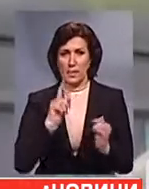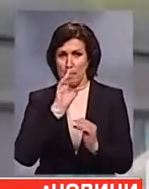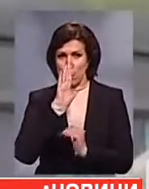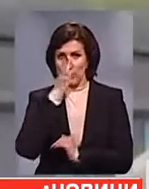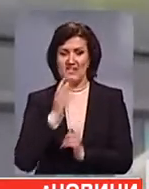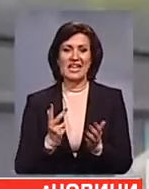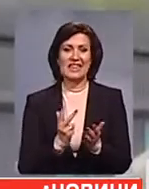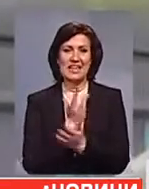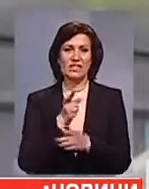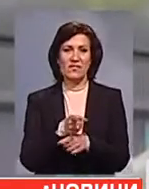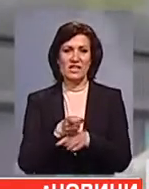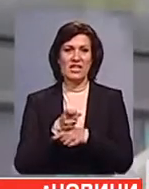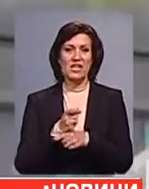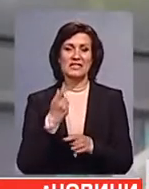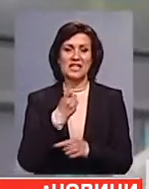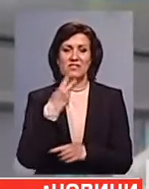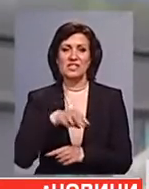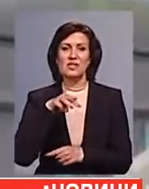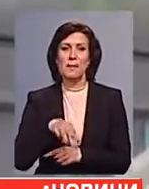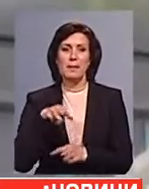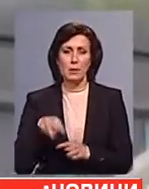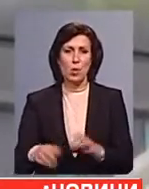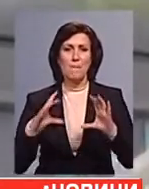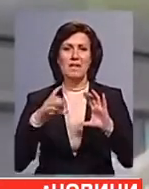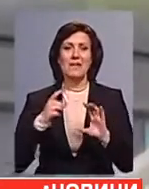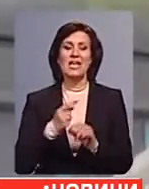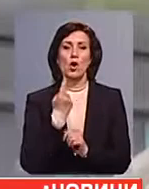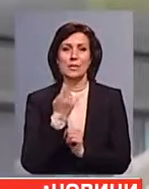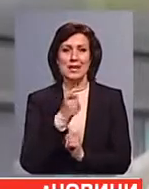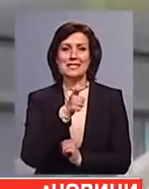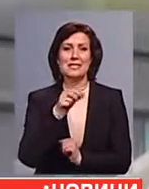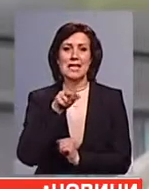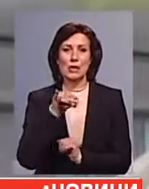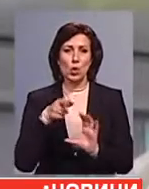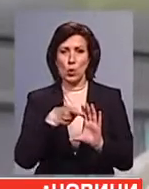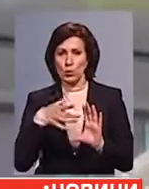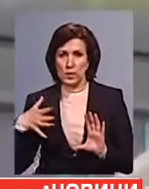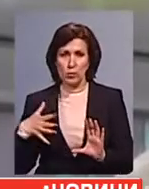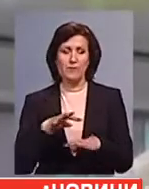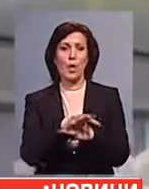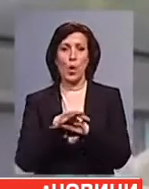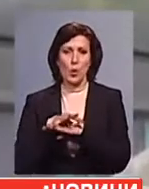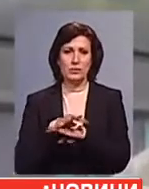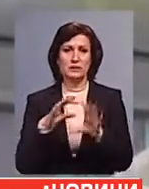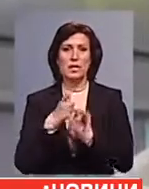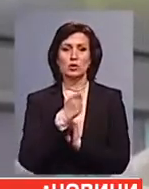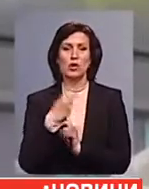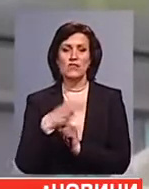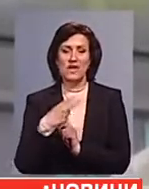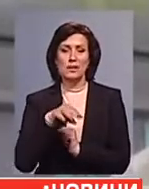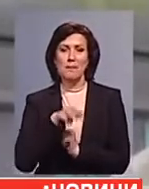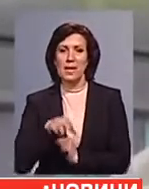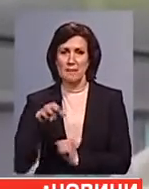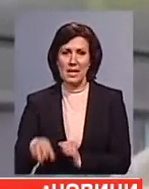вогонь із 120-мм мінометів та один раз із зенітної установки. Також обстрілу із мінометів калібру 120